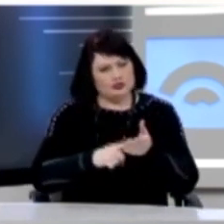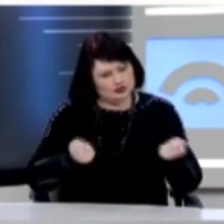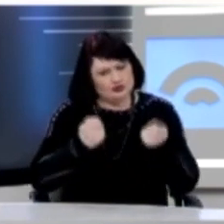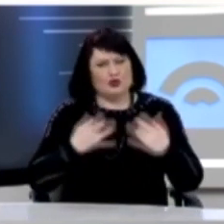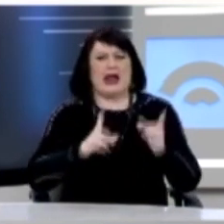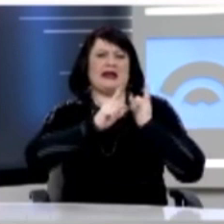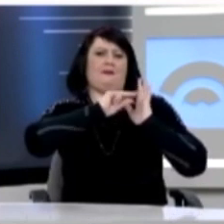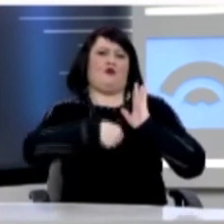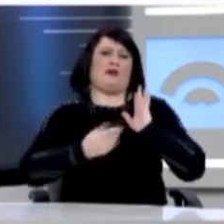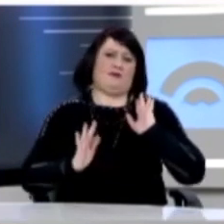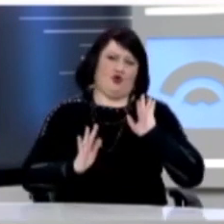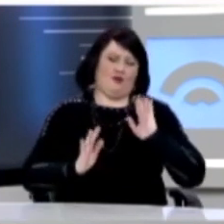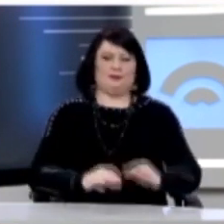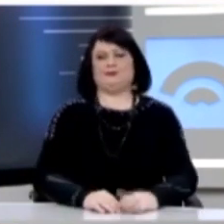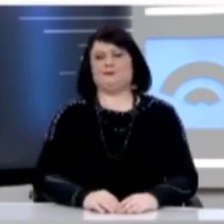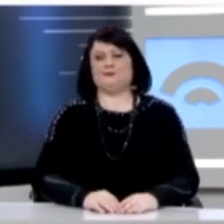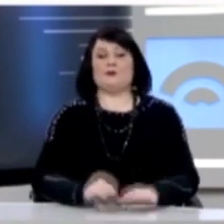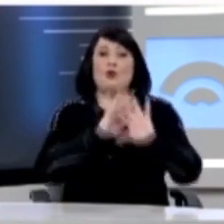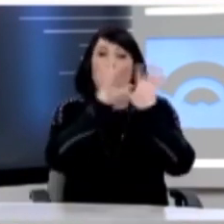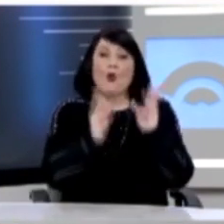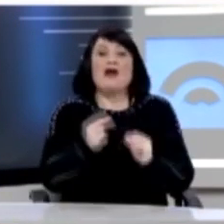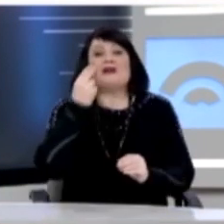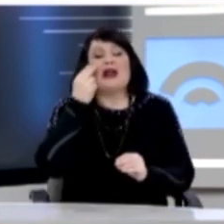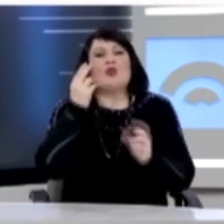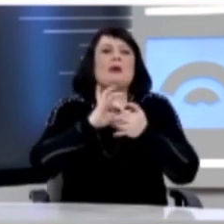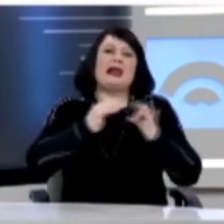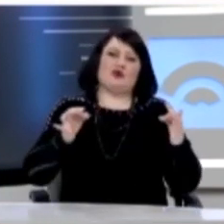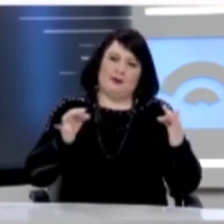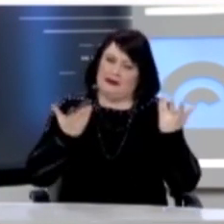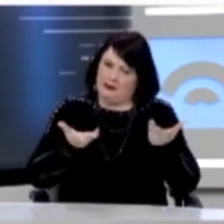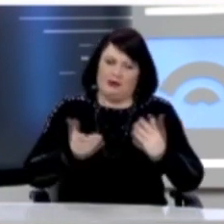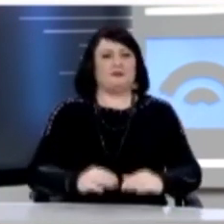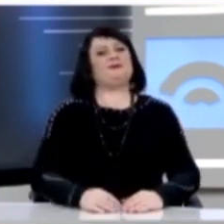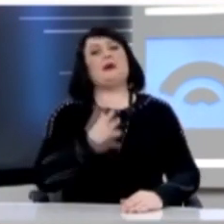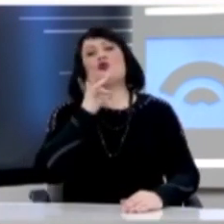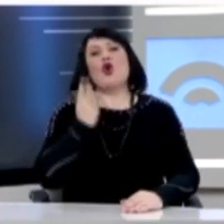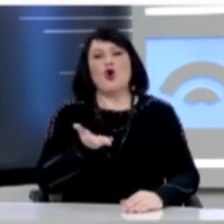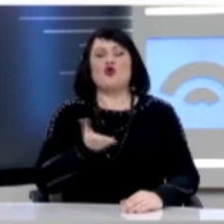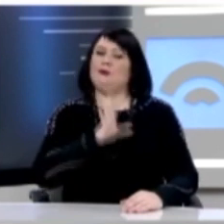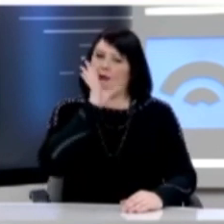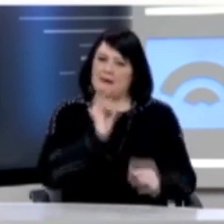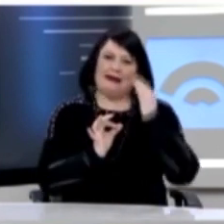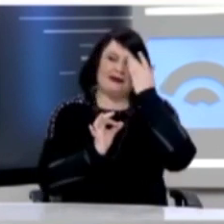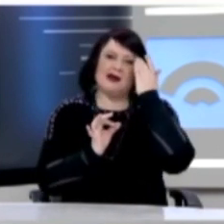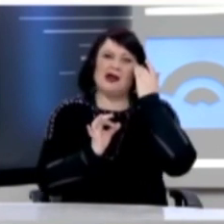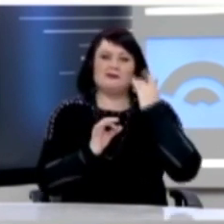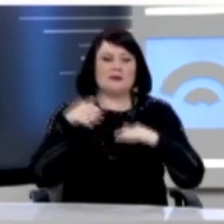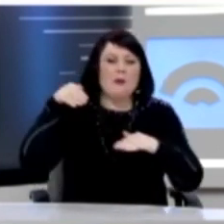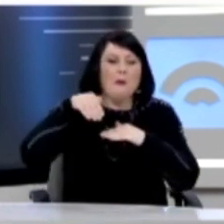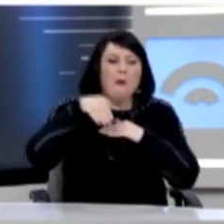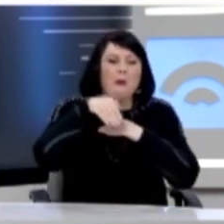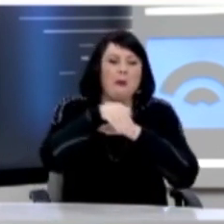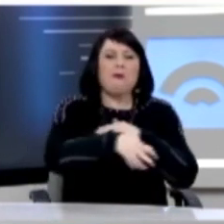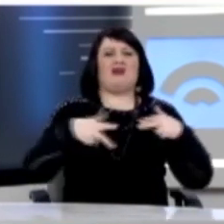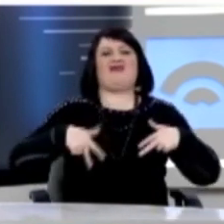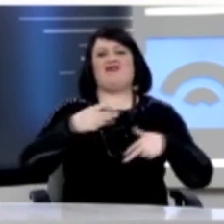των μνημονίων. Για να τα δούμε όλα αυτά πιο αναλυτικά και συγκεκριμένα. Γιατί πραγματικά ο κατήφορός σας δεν